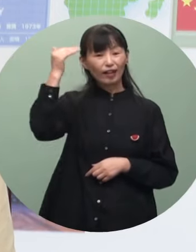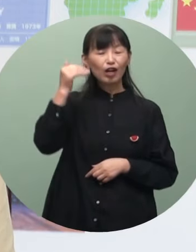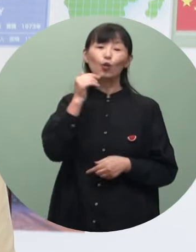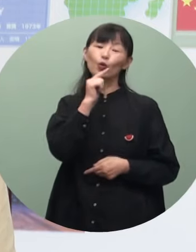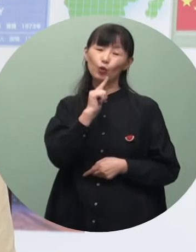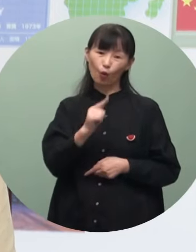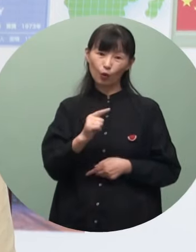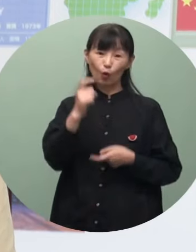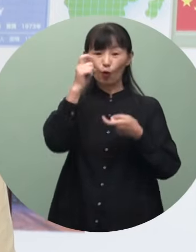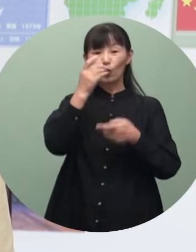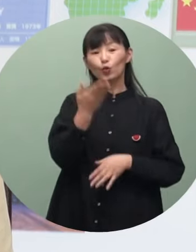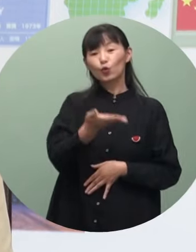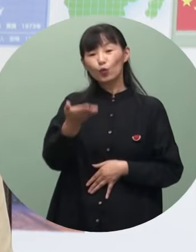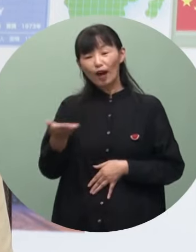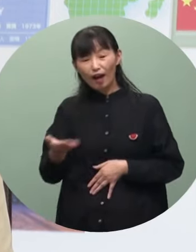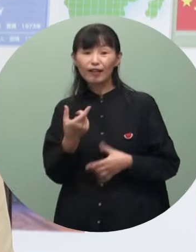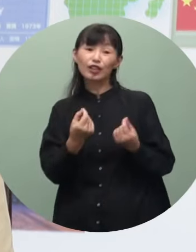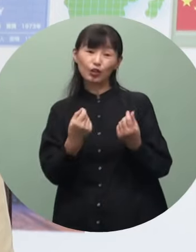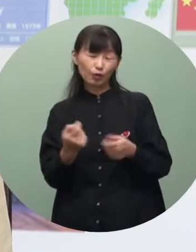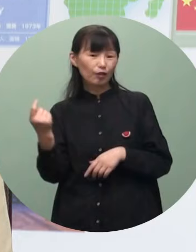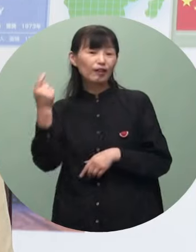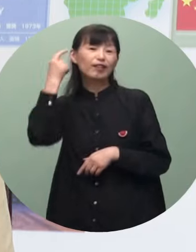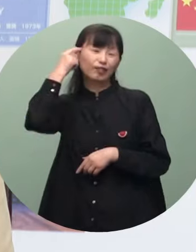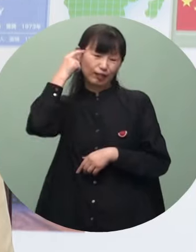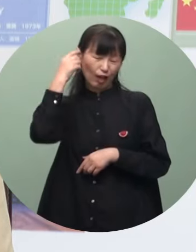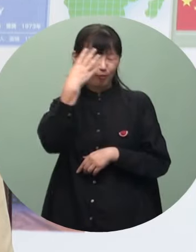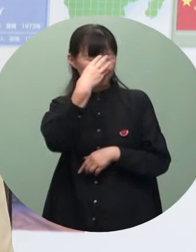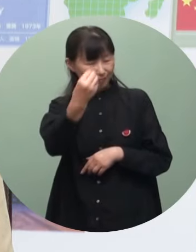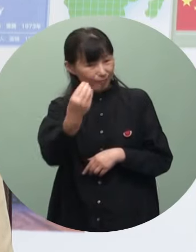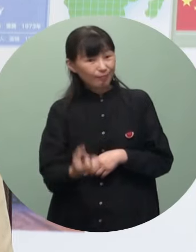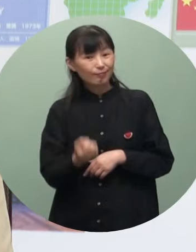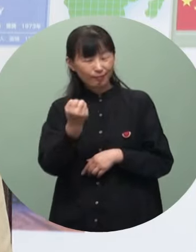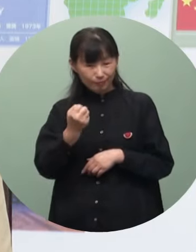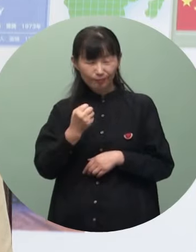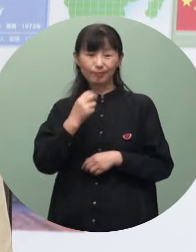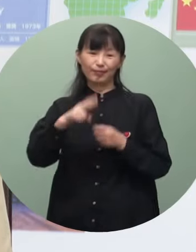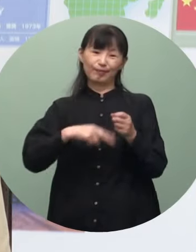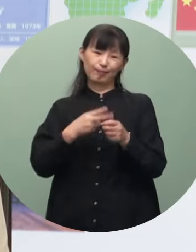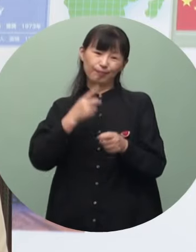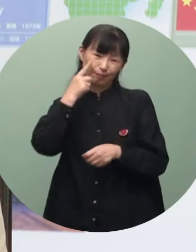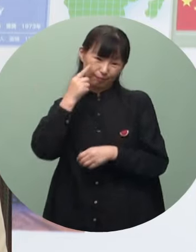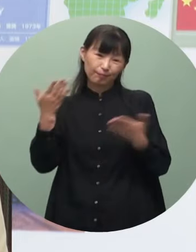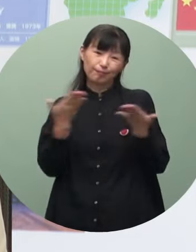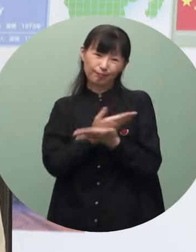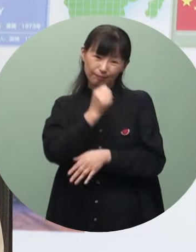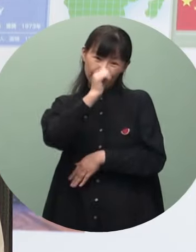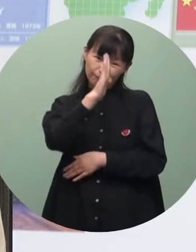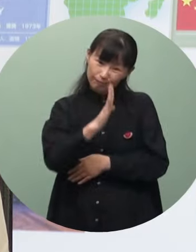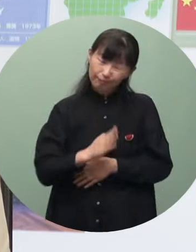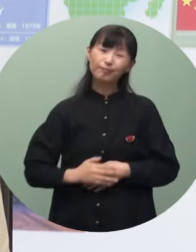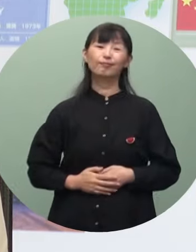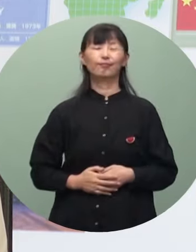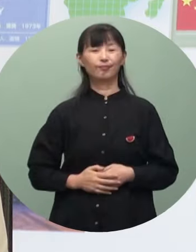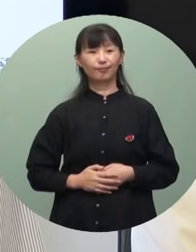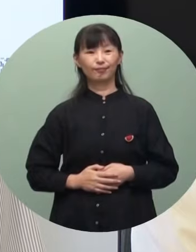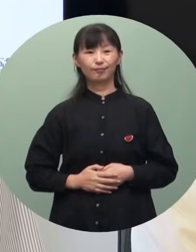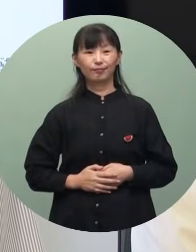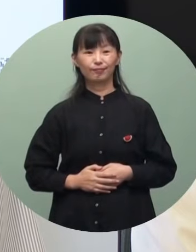に気づいて、そこから日本語自体に興味を持つようになりました。国際交流員2年目に入りました。よろしくお願いします